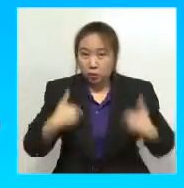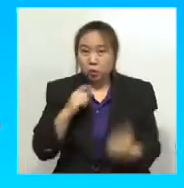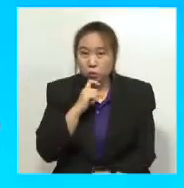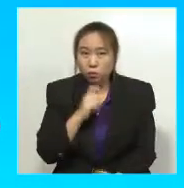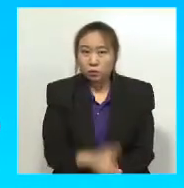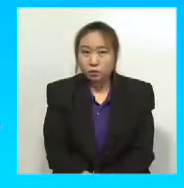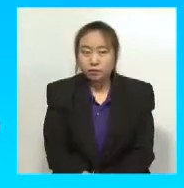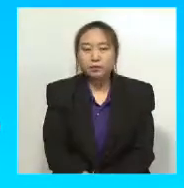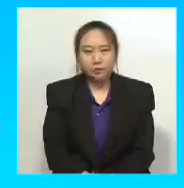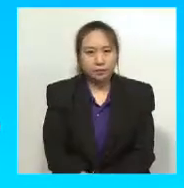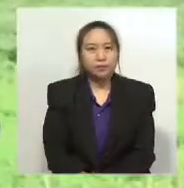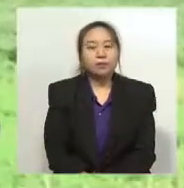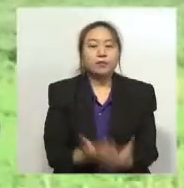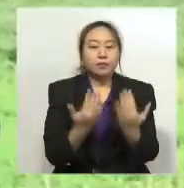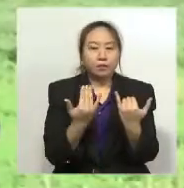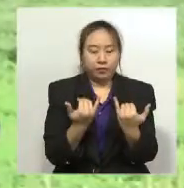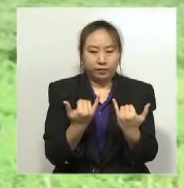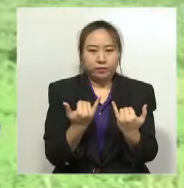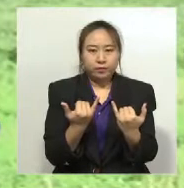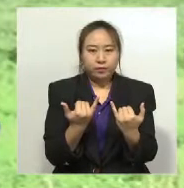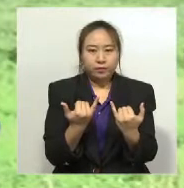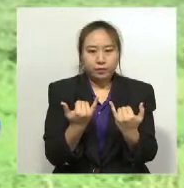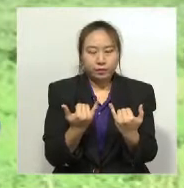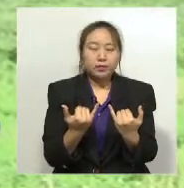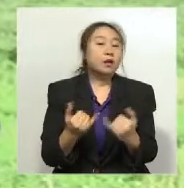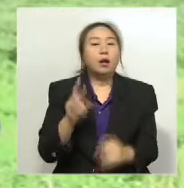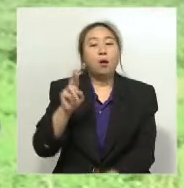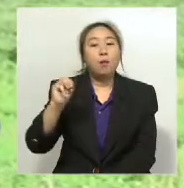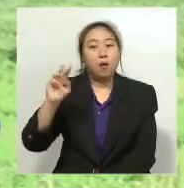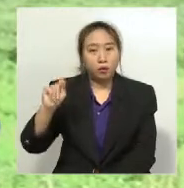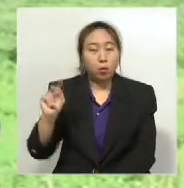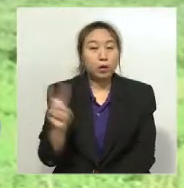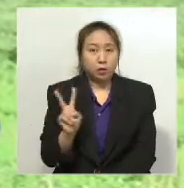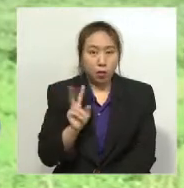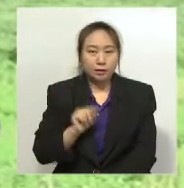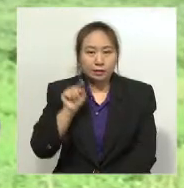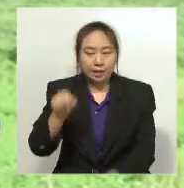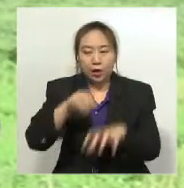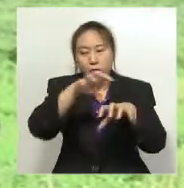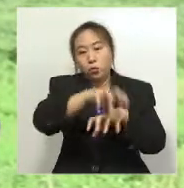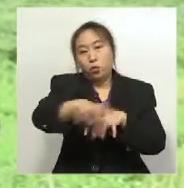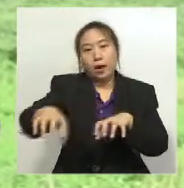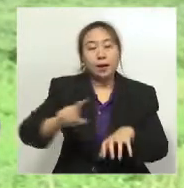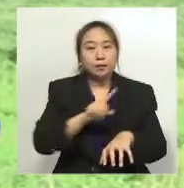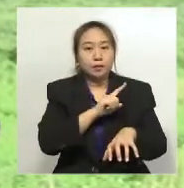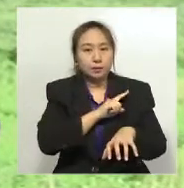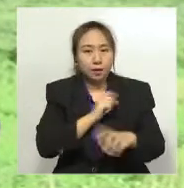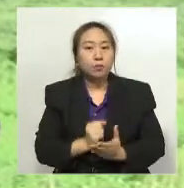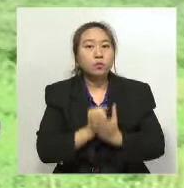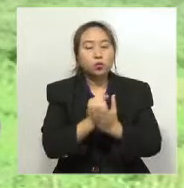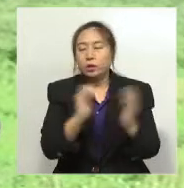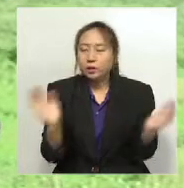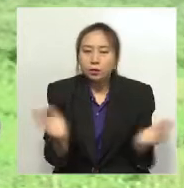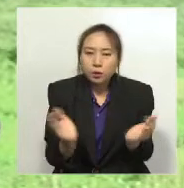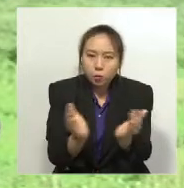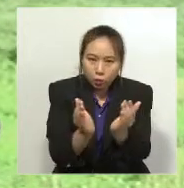ความหว ัง ผม สถานการณ์ในครั้งนี้นะครับรัฐมนตรีทั้งสองท่านก็ได้กำชับหน่วยงานที่เกี่ยวข้องให้การสนับสนุนในทุก